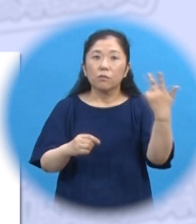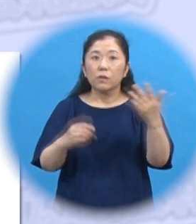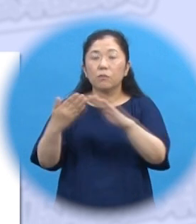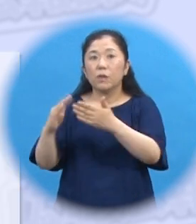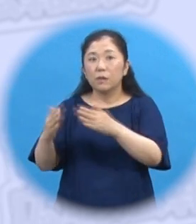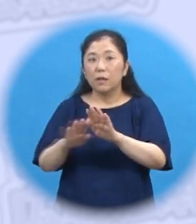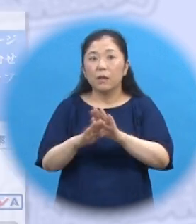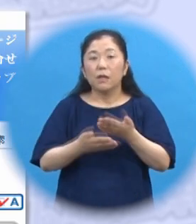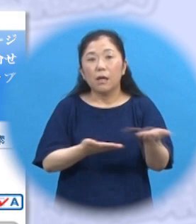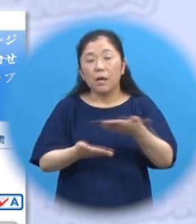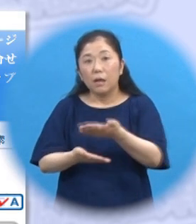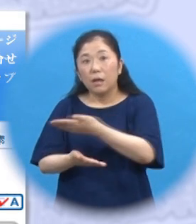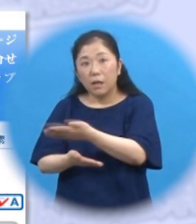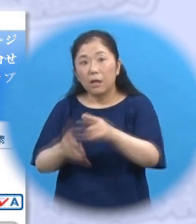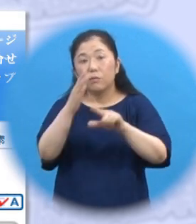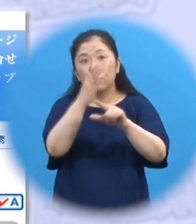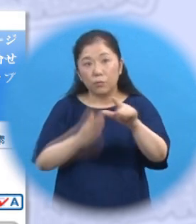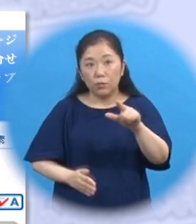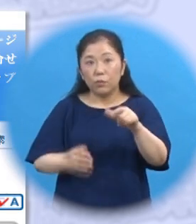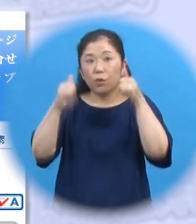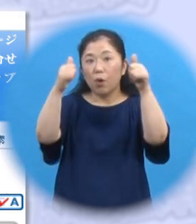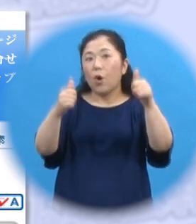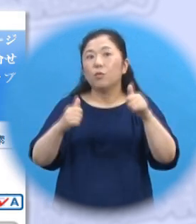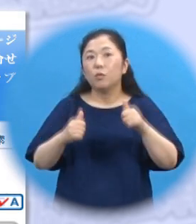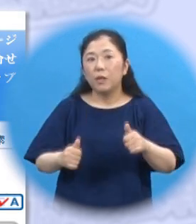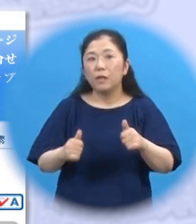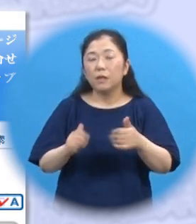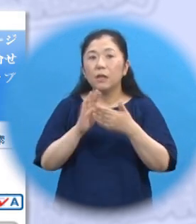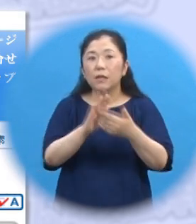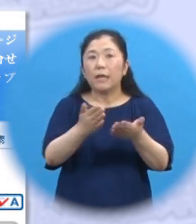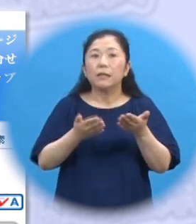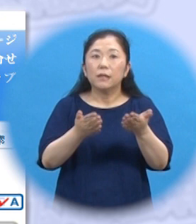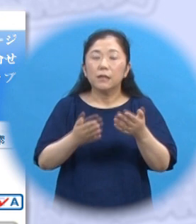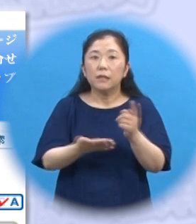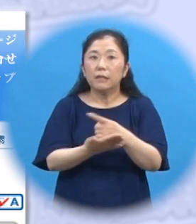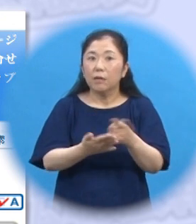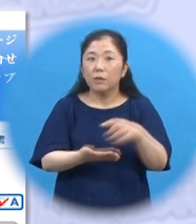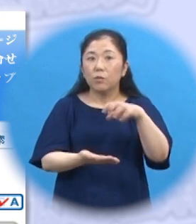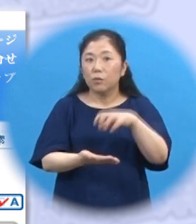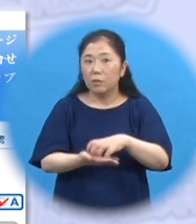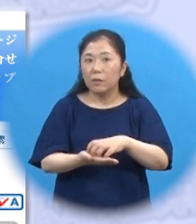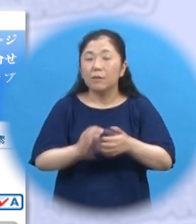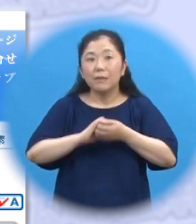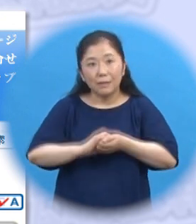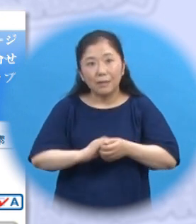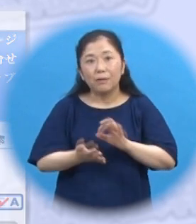。ホームページ耐震ナビにも掲載していますので、ぜひご利用ください。